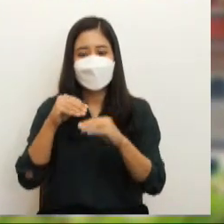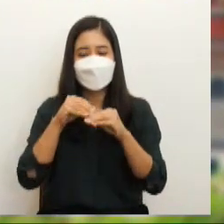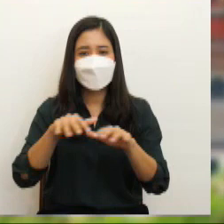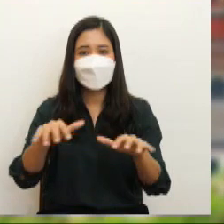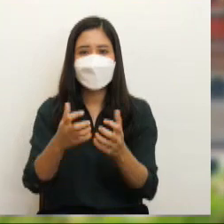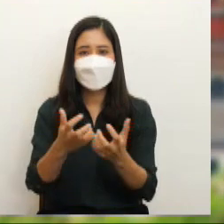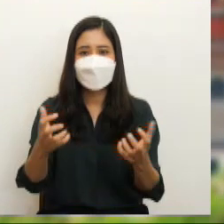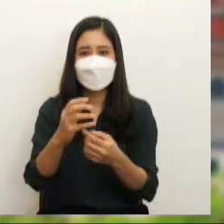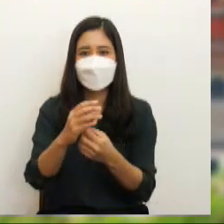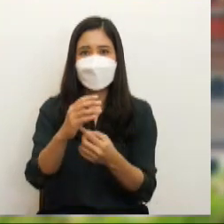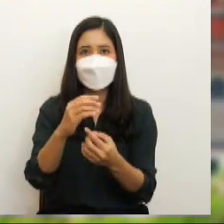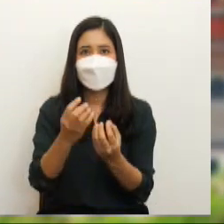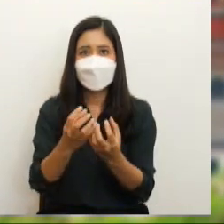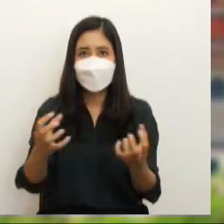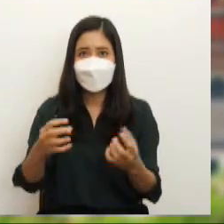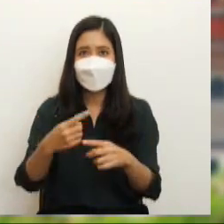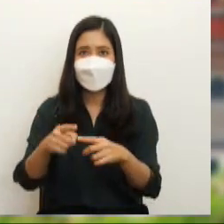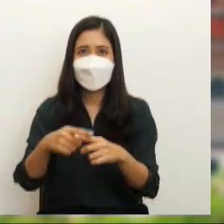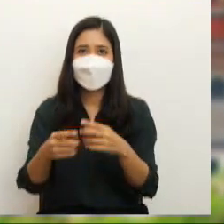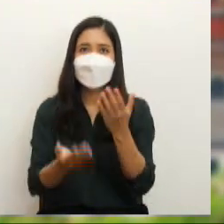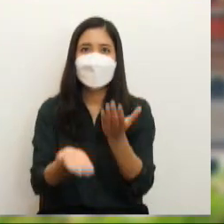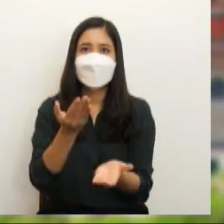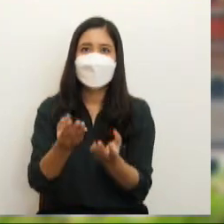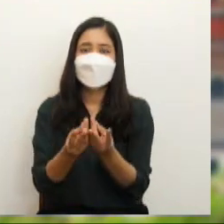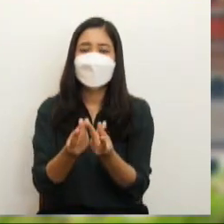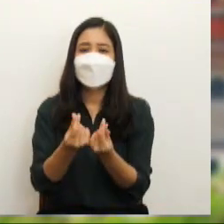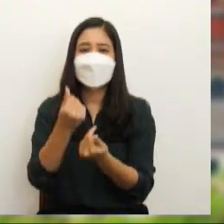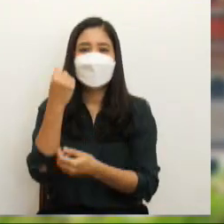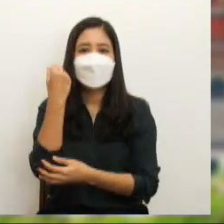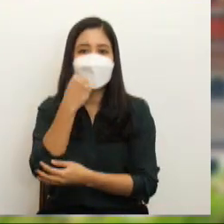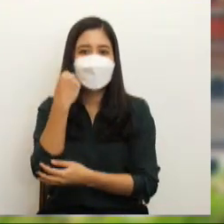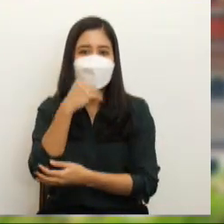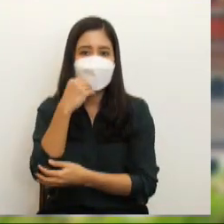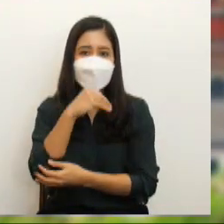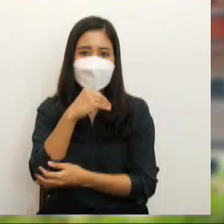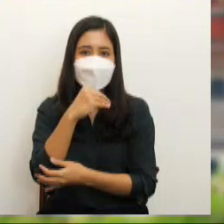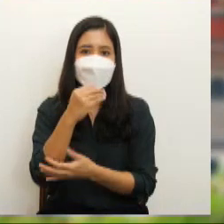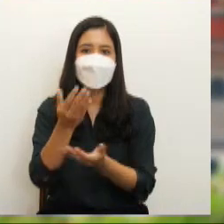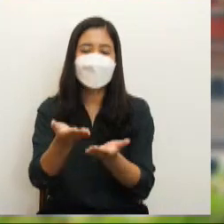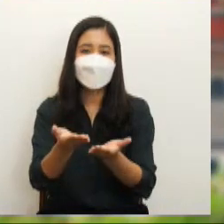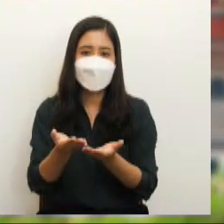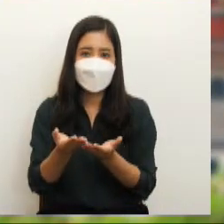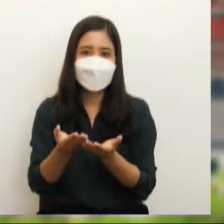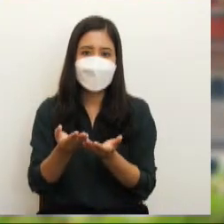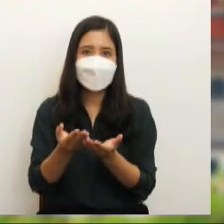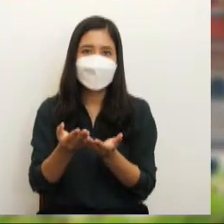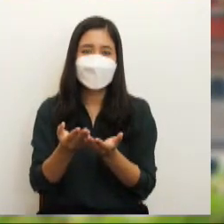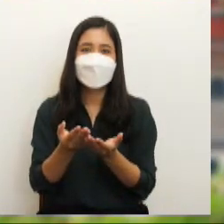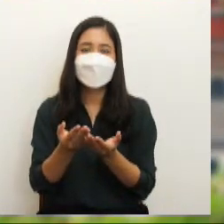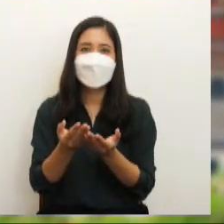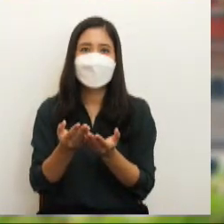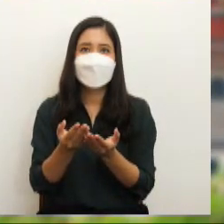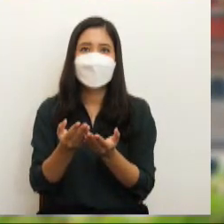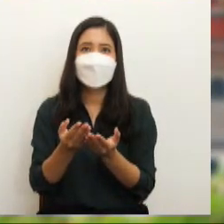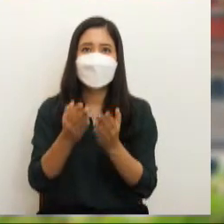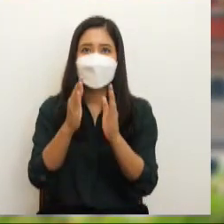อกรรมการโรคติดต่อจังหวัดแต่อย่างไรก็ตาม day by day ครับทุกวันท่านผอ.ท่านที่เป็นผู้บริหารสถานศึกษ